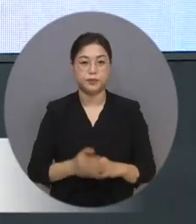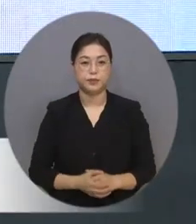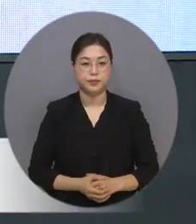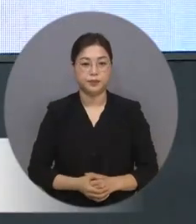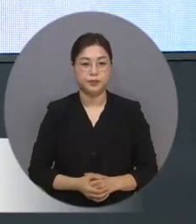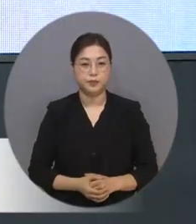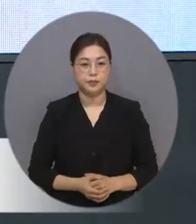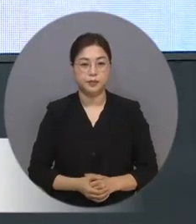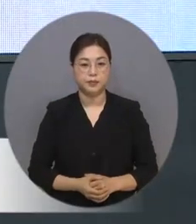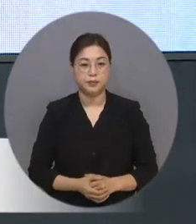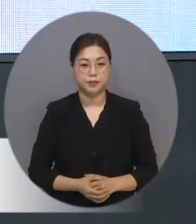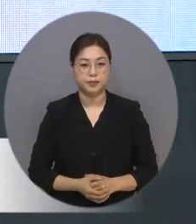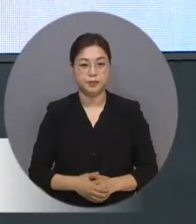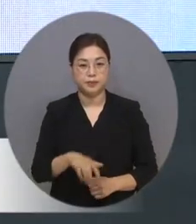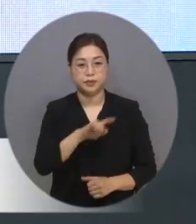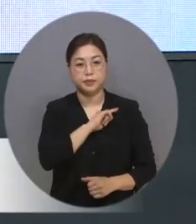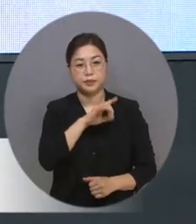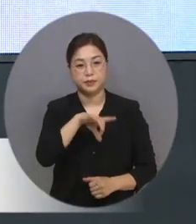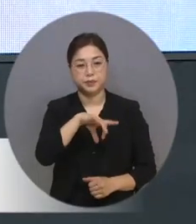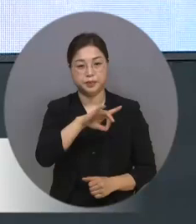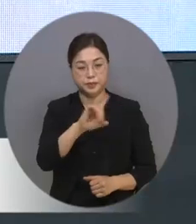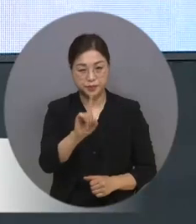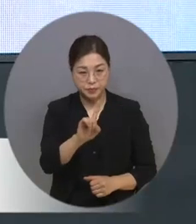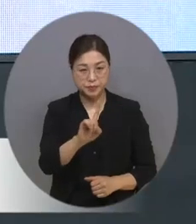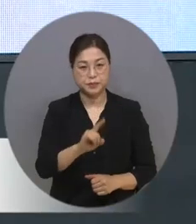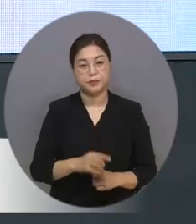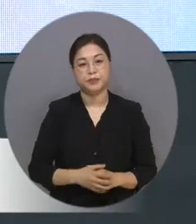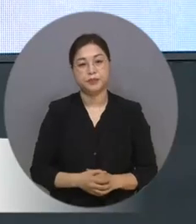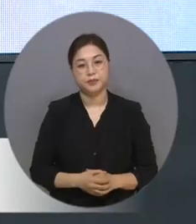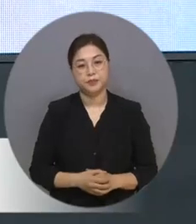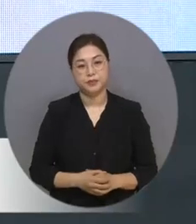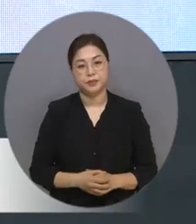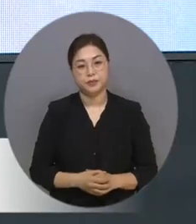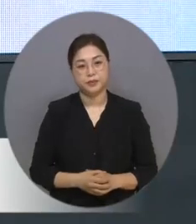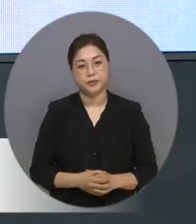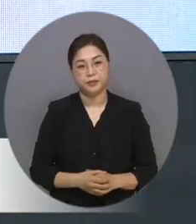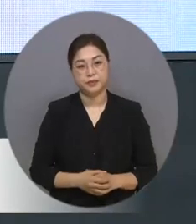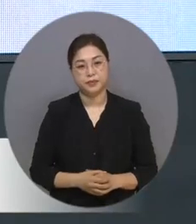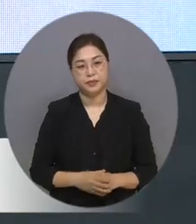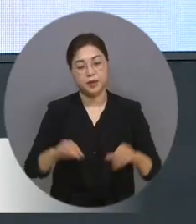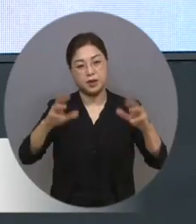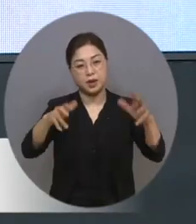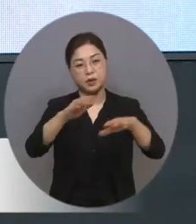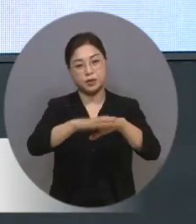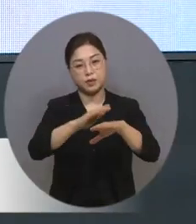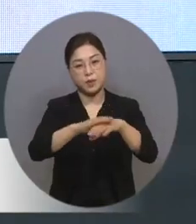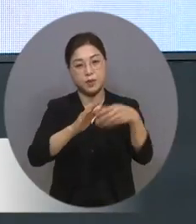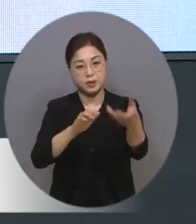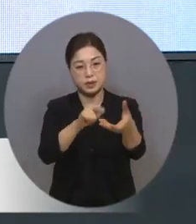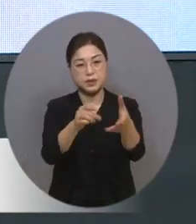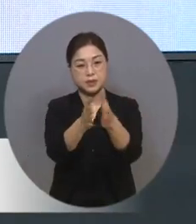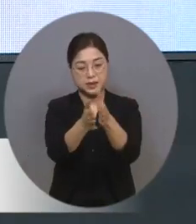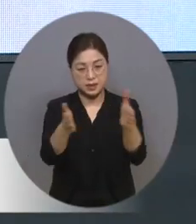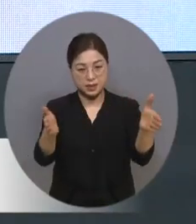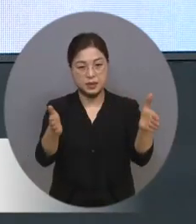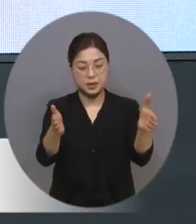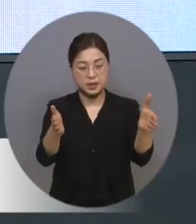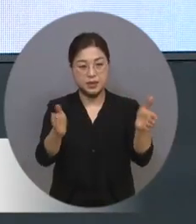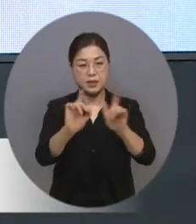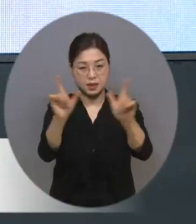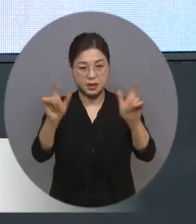제일 먼저 지금 세상에 그 손을 뻗치는 일이 시작되는 오늘